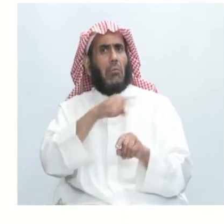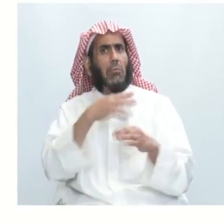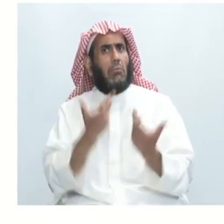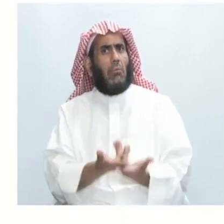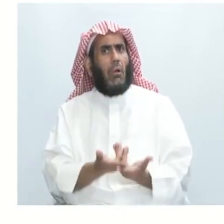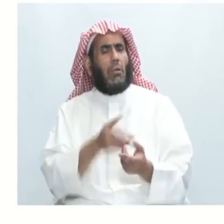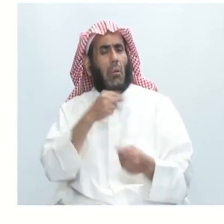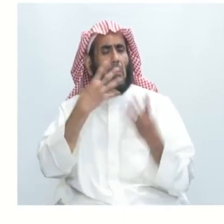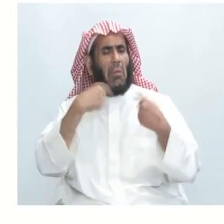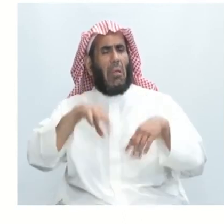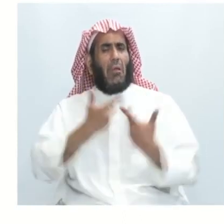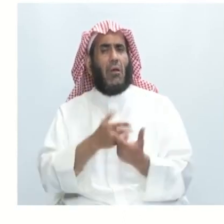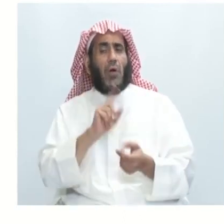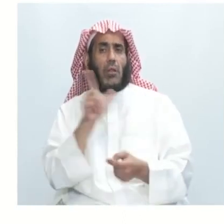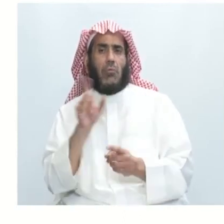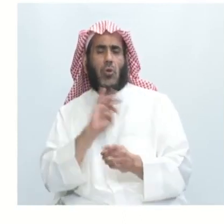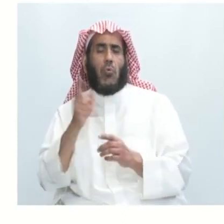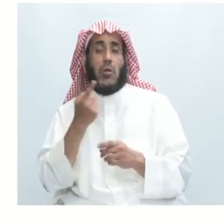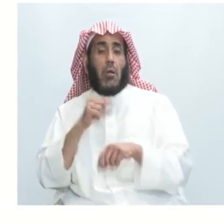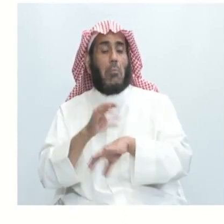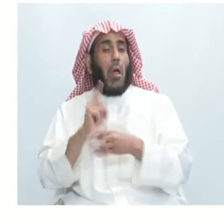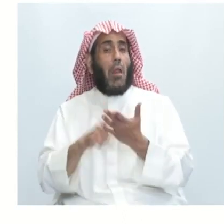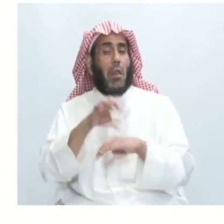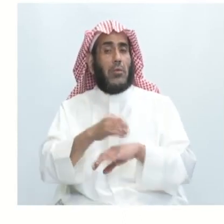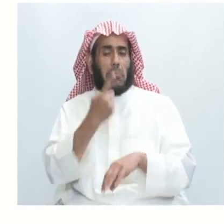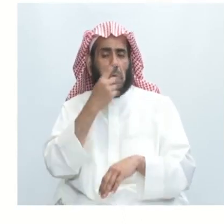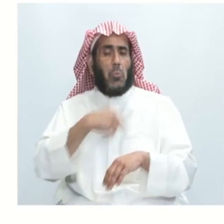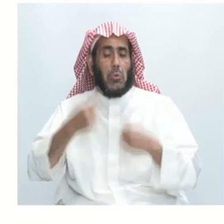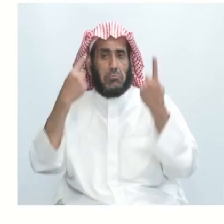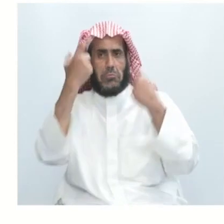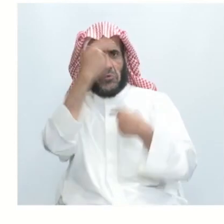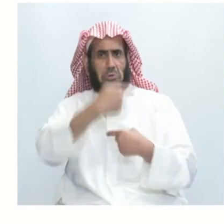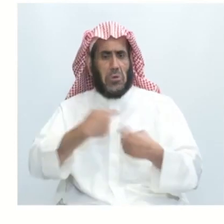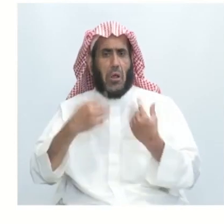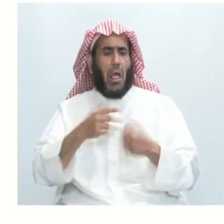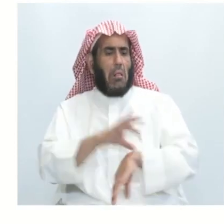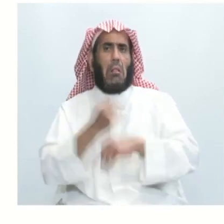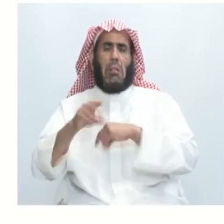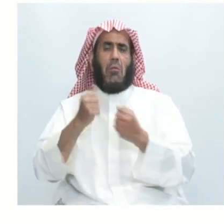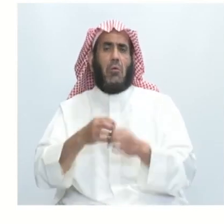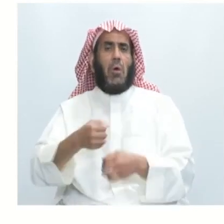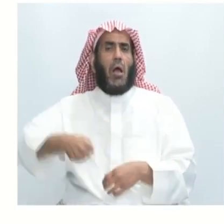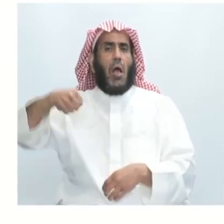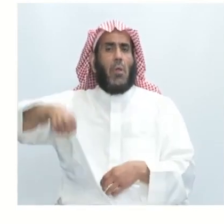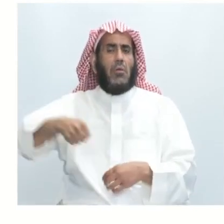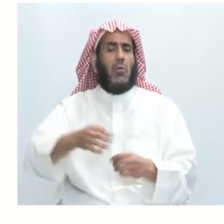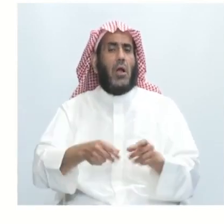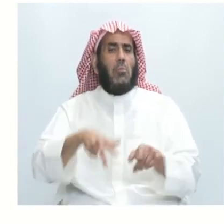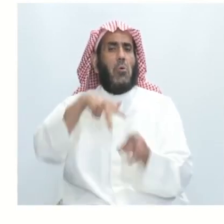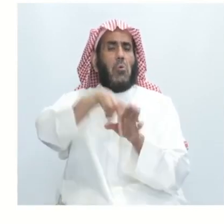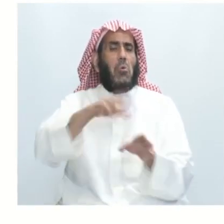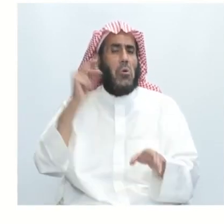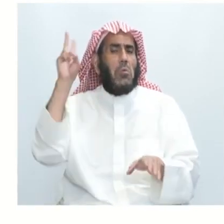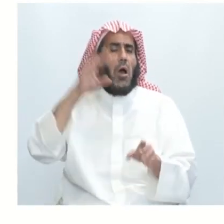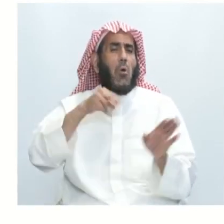الذريه فرد عليها ان الناس يحترمونه لشخصه لا لم ملابسه ثم حمل عصاه وركب حماره